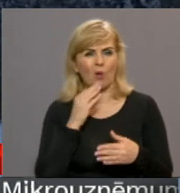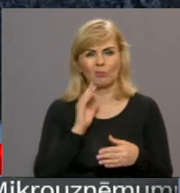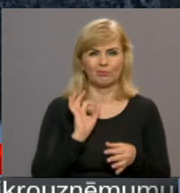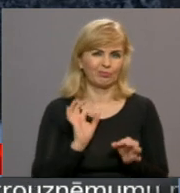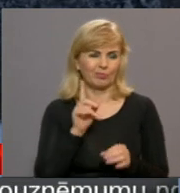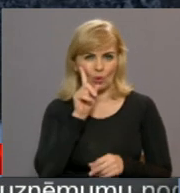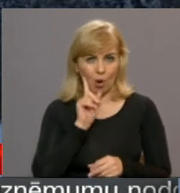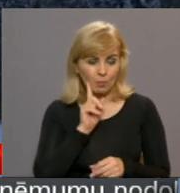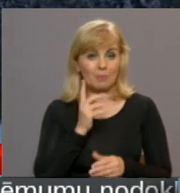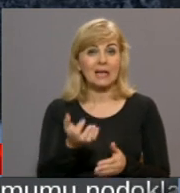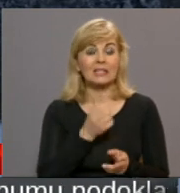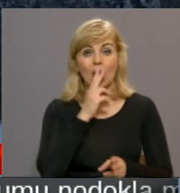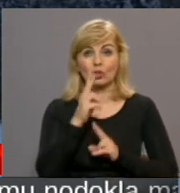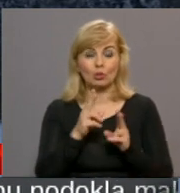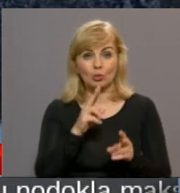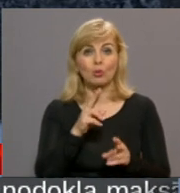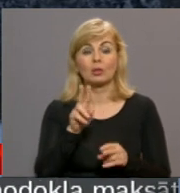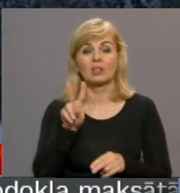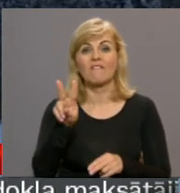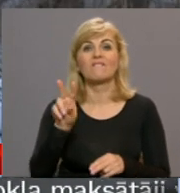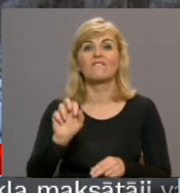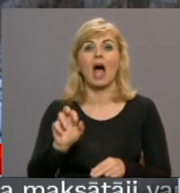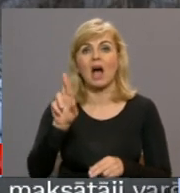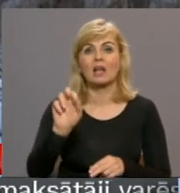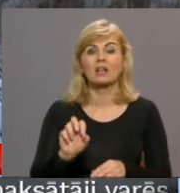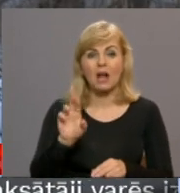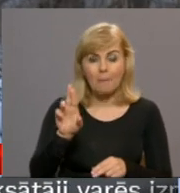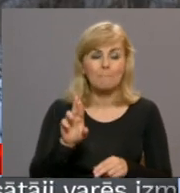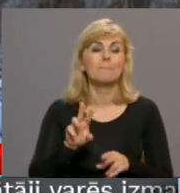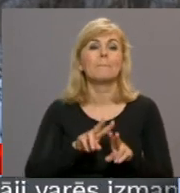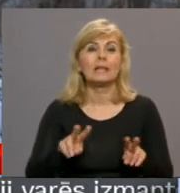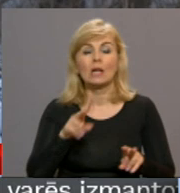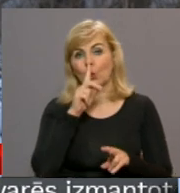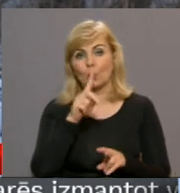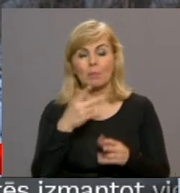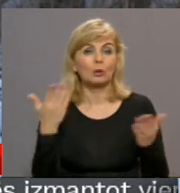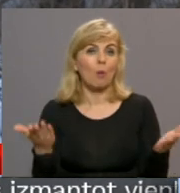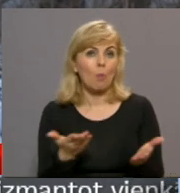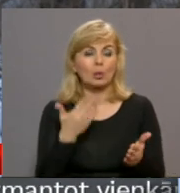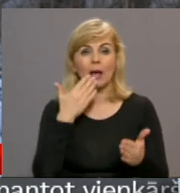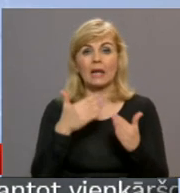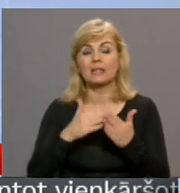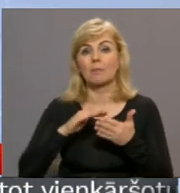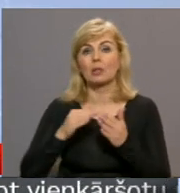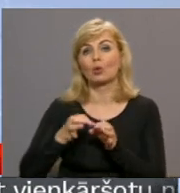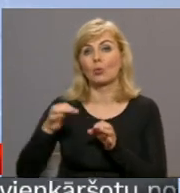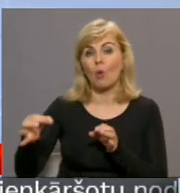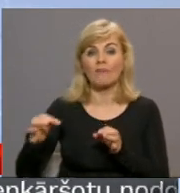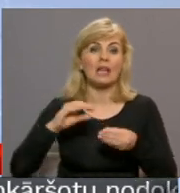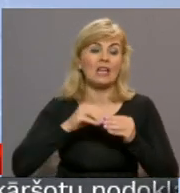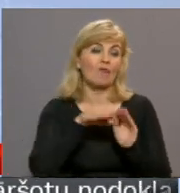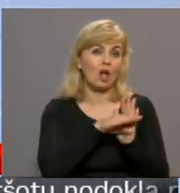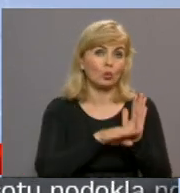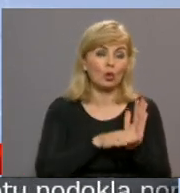omulīgi. Saņemot sūdzības, vides aizsardzības un reģionālās attīstības ministrija nu pat mudināja Rēzeknes pilsētu un novadu ievērot likumu